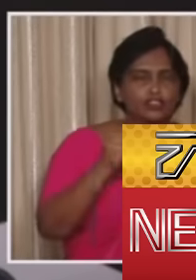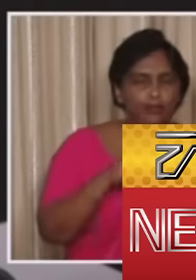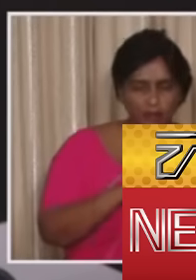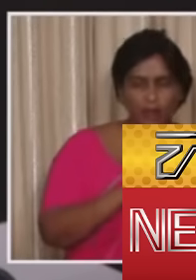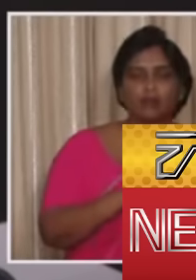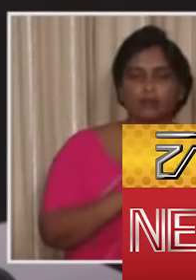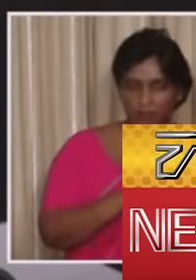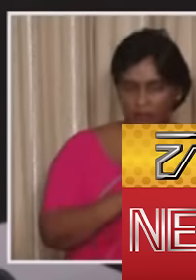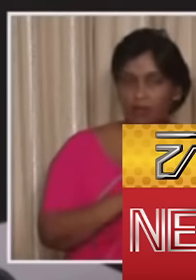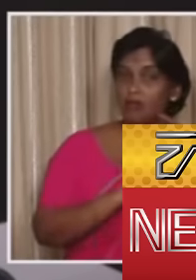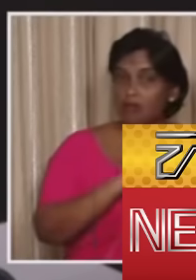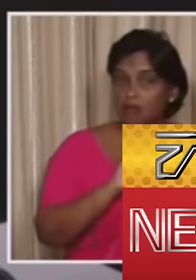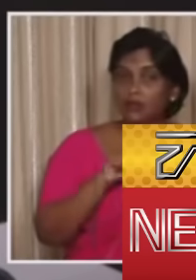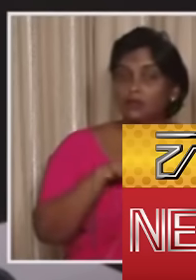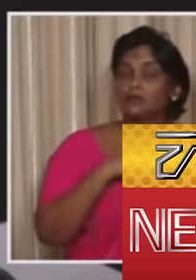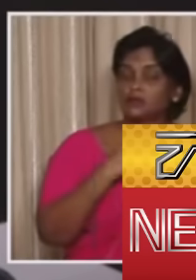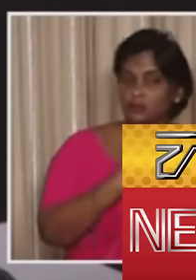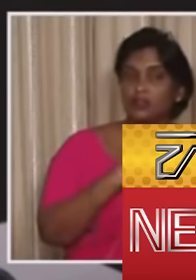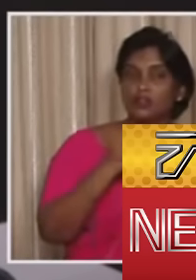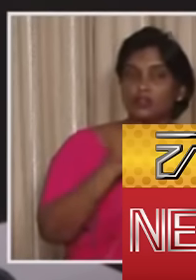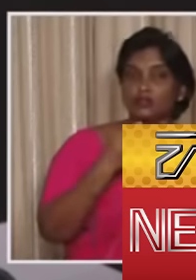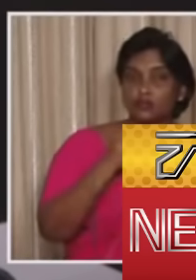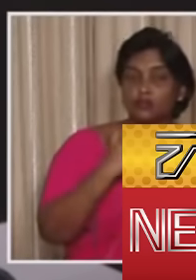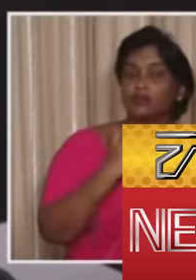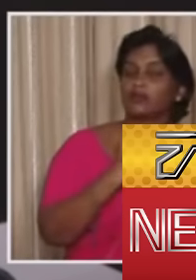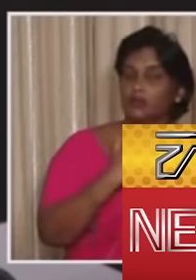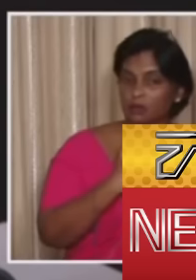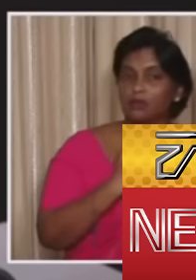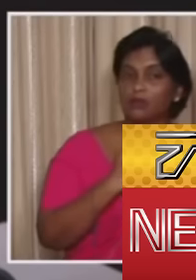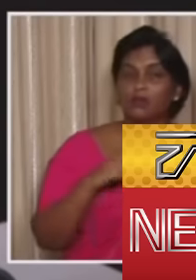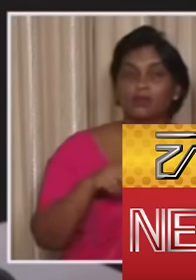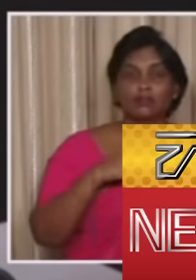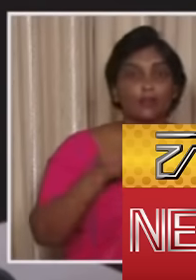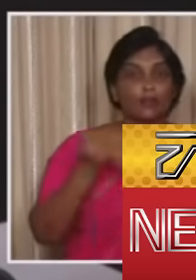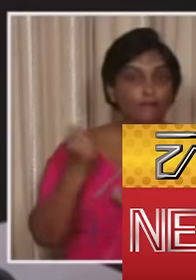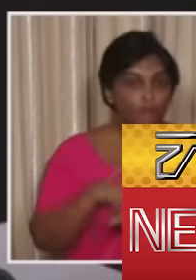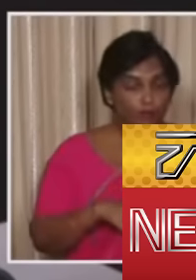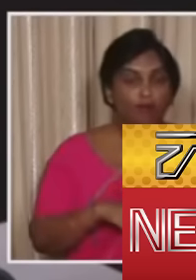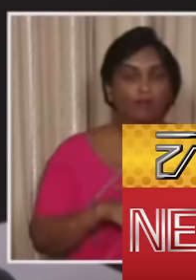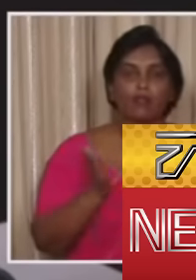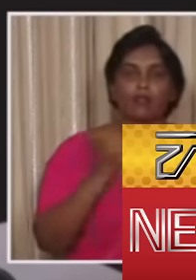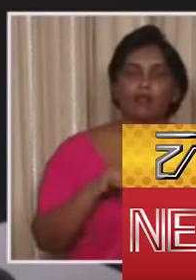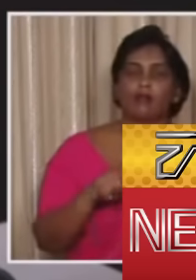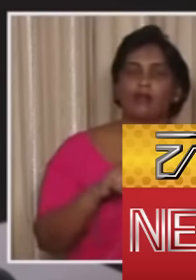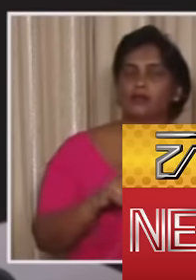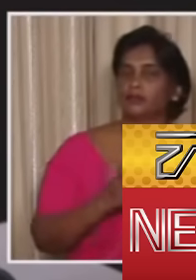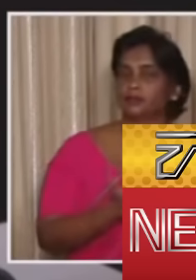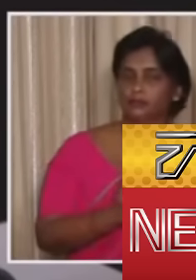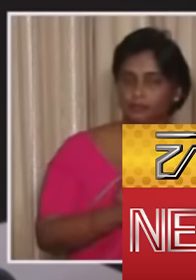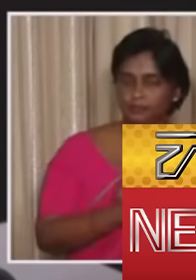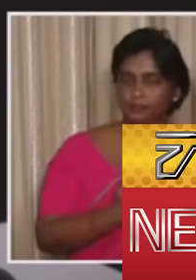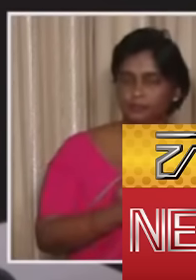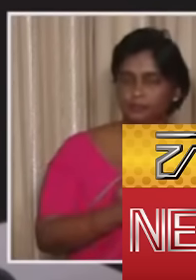මුදුකාංග ලංකාවේ සමාගමක් මුදුකාංග නිෂ්පාදනය කරලා අපේ සමාගමකට විකුණනවා නම් ඒකට බද්දක් එනවා